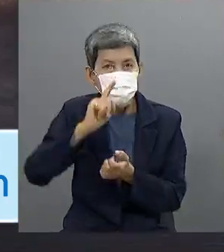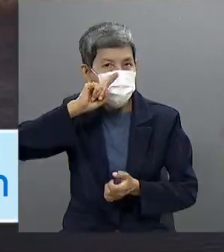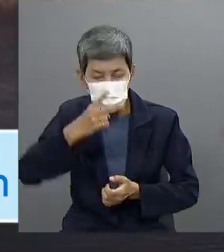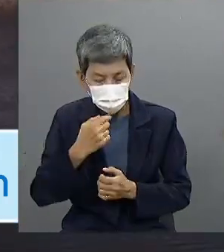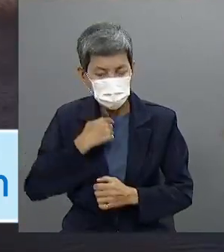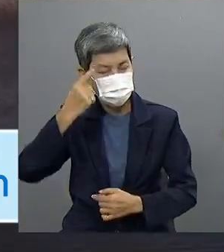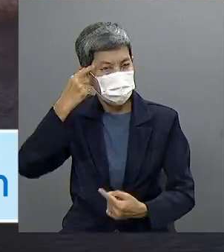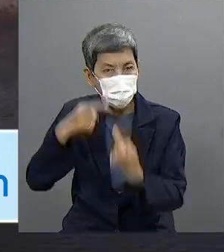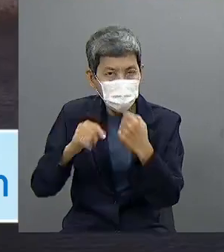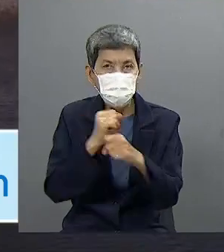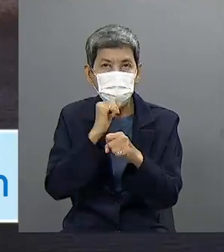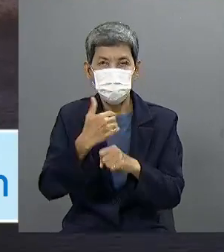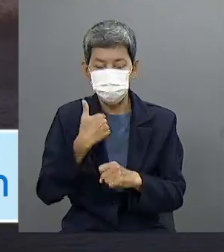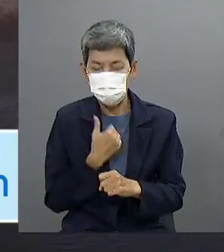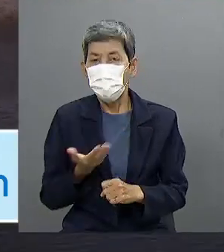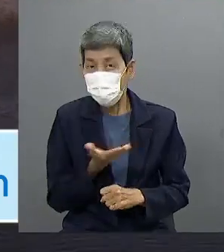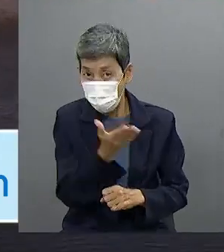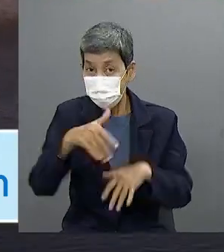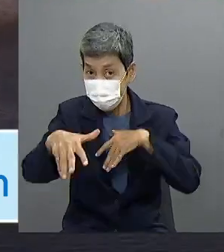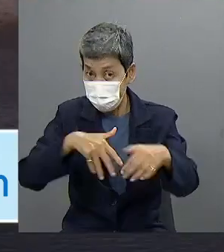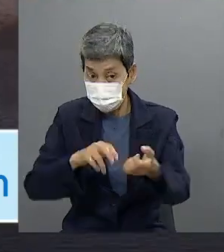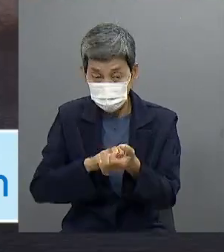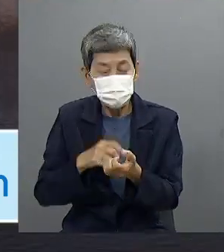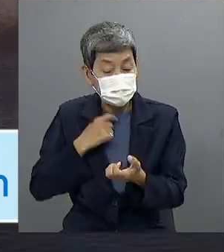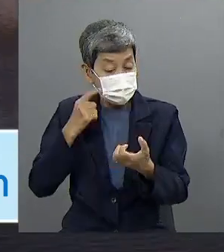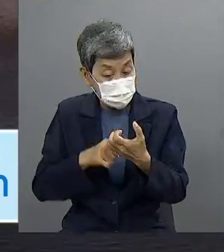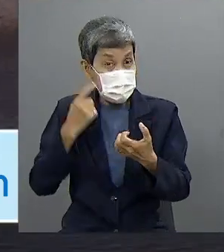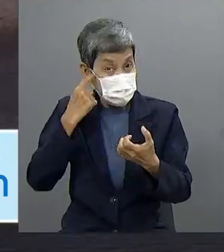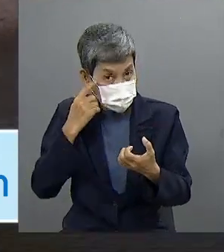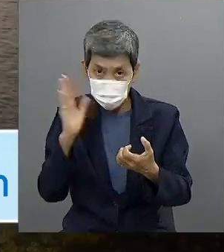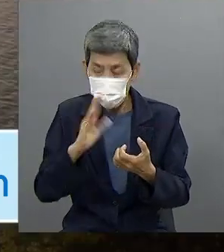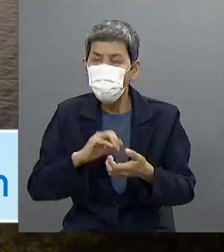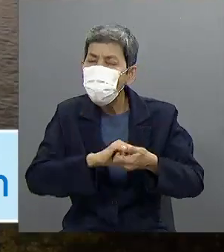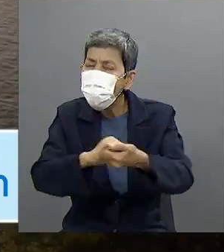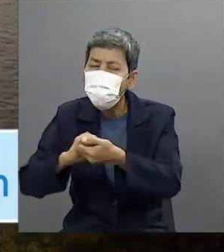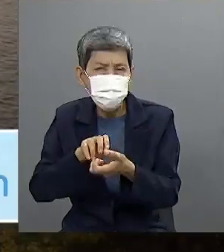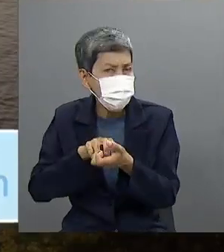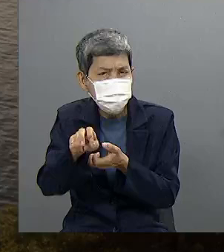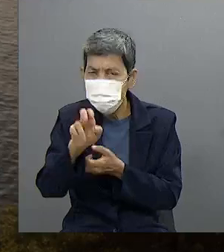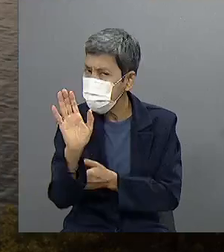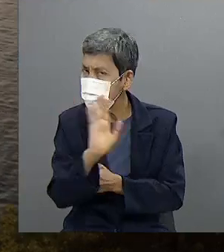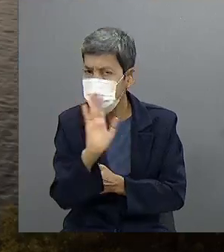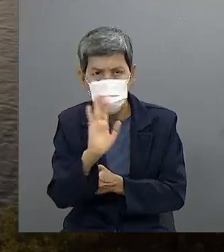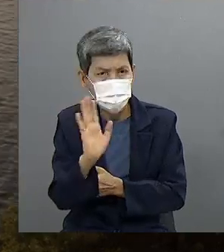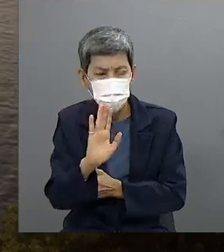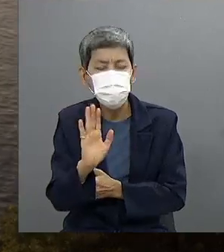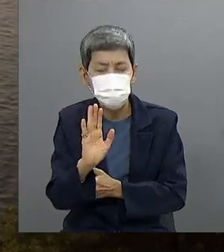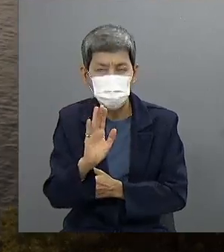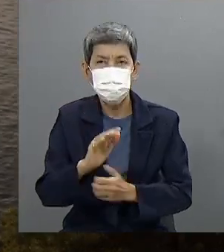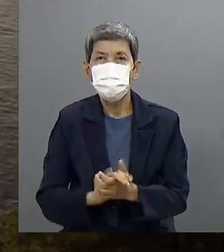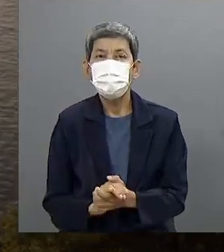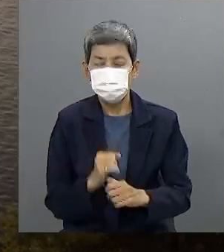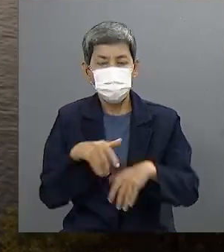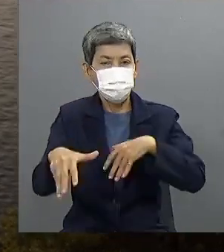ดังนั้นครับต้องขอให้ประชาชนอย่าหลงเชื่อและขอความร่วมมือนะครับไม่ส่งอะไรพวกนี้ต่อในสื่อสังคมออนไลน์ให้ประชาชน